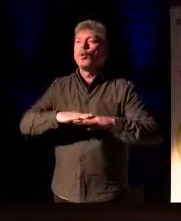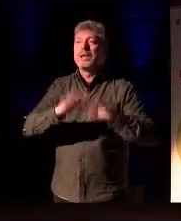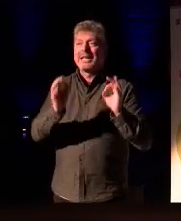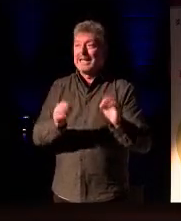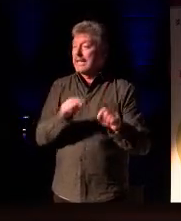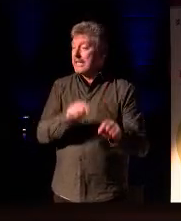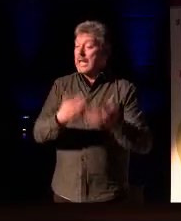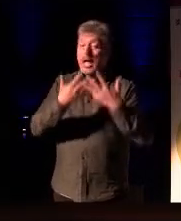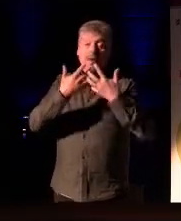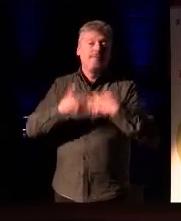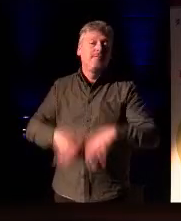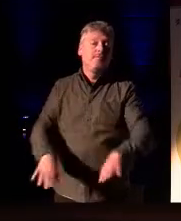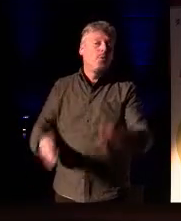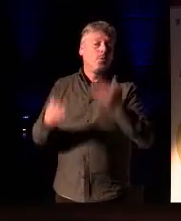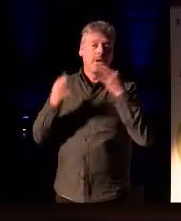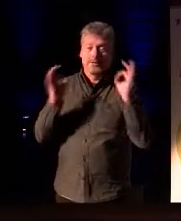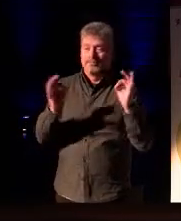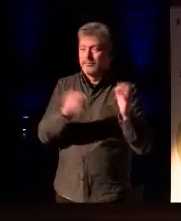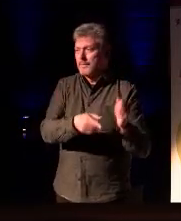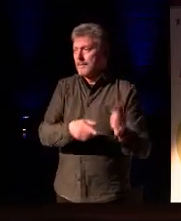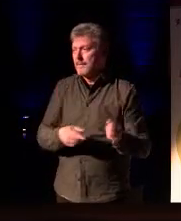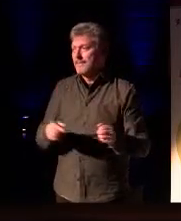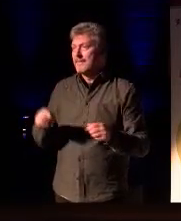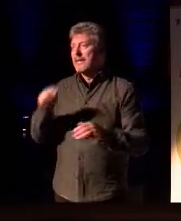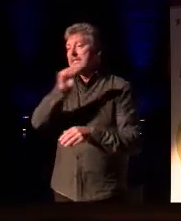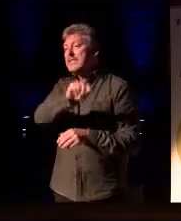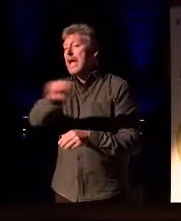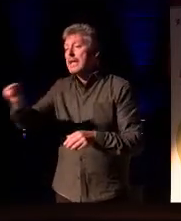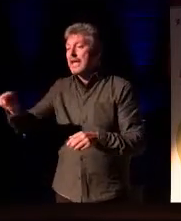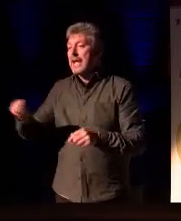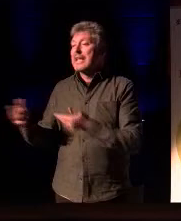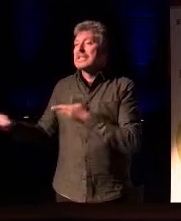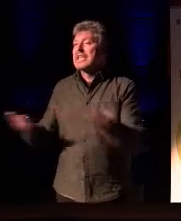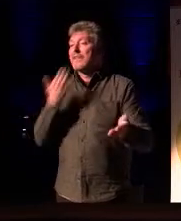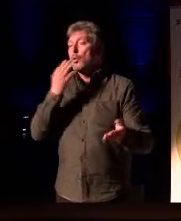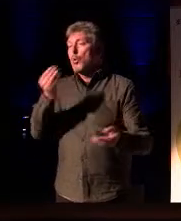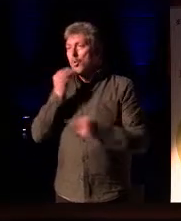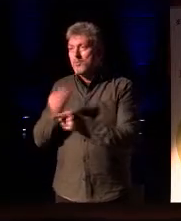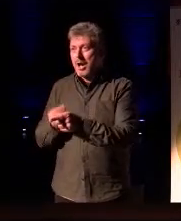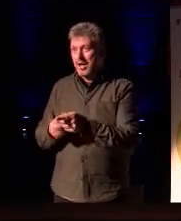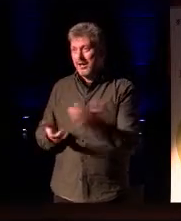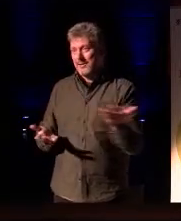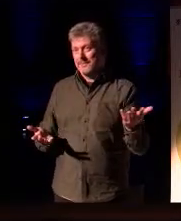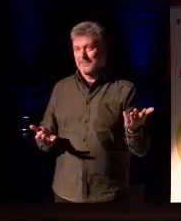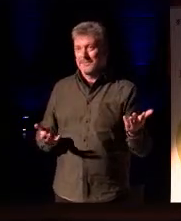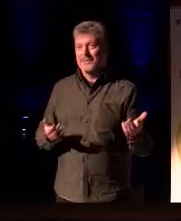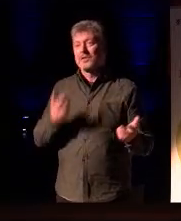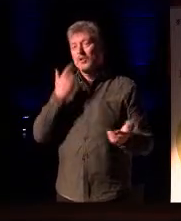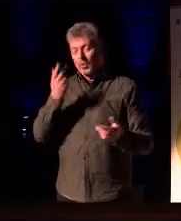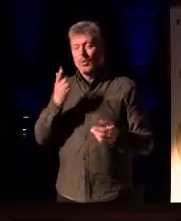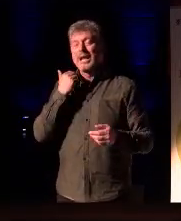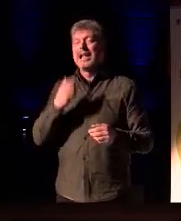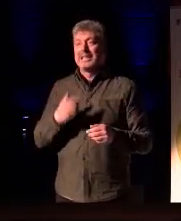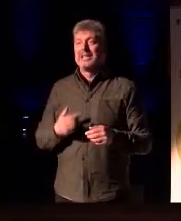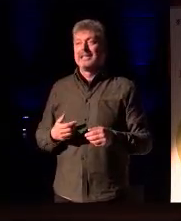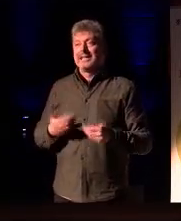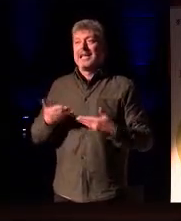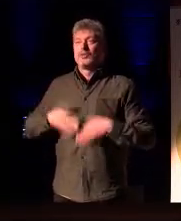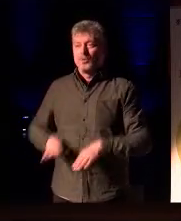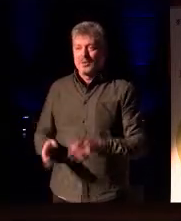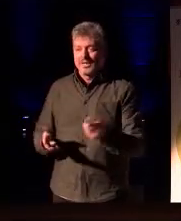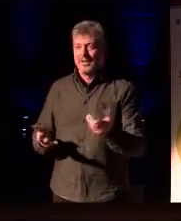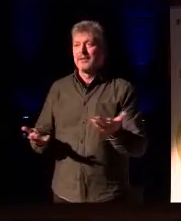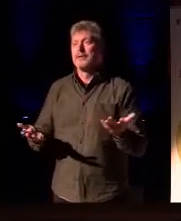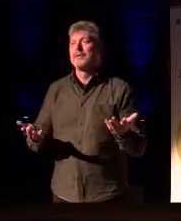godt. Steder som serverer god mat når de eldre har rukket å bli sultne. Steder